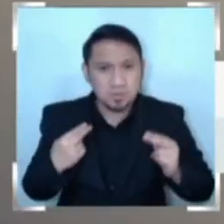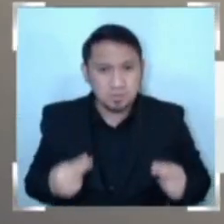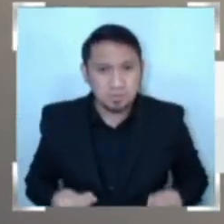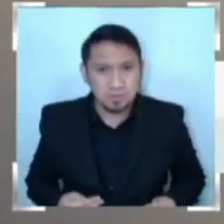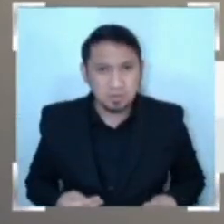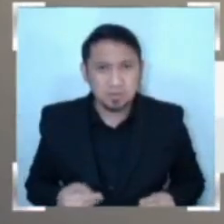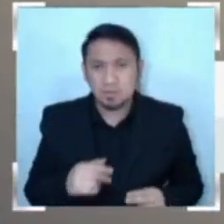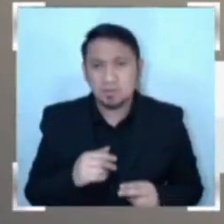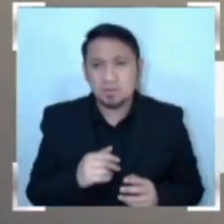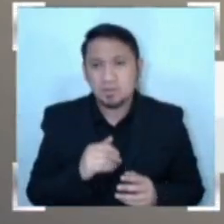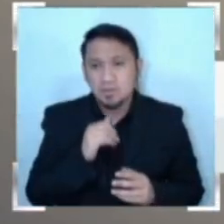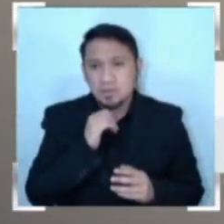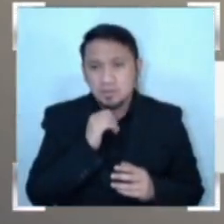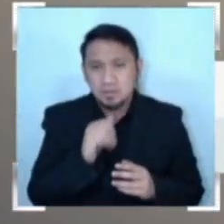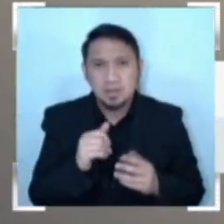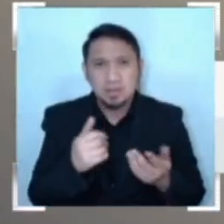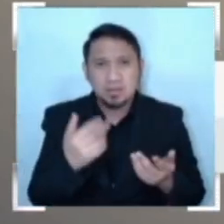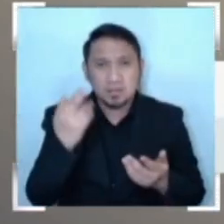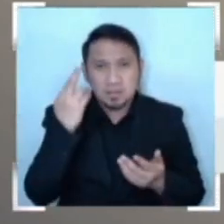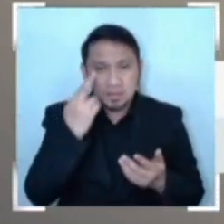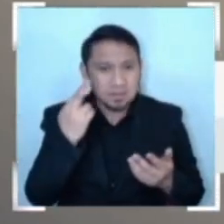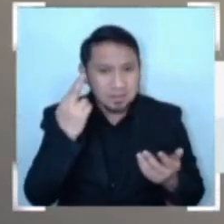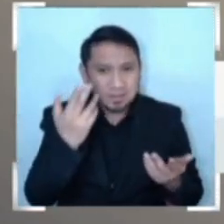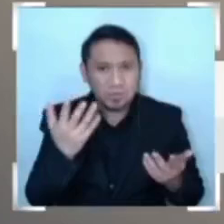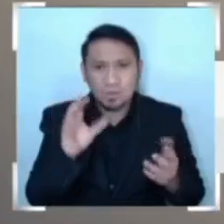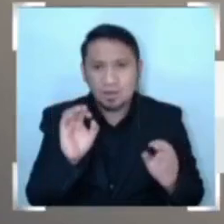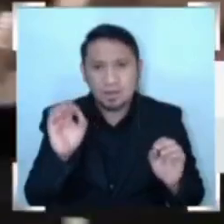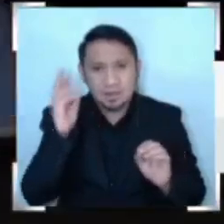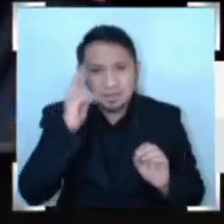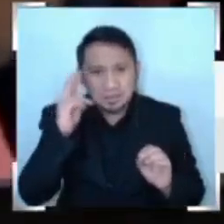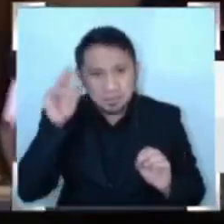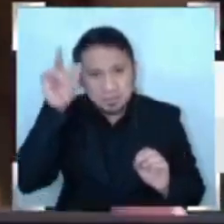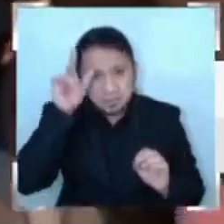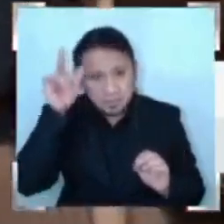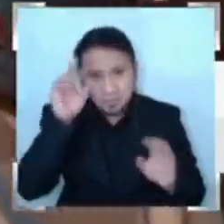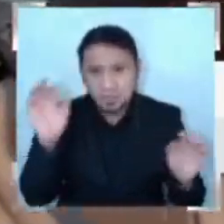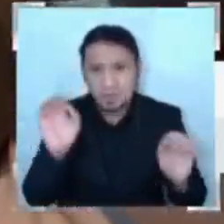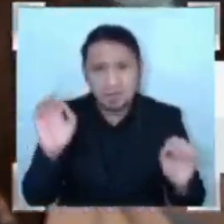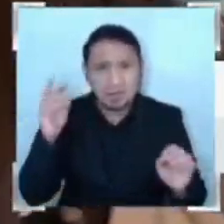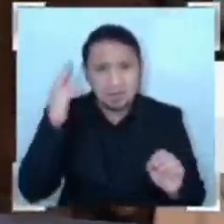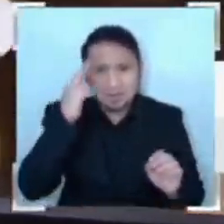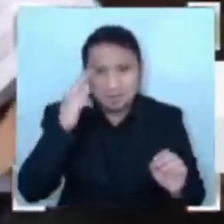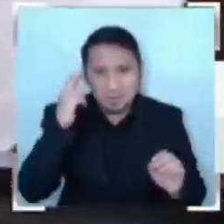Napaka-unpractical, napaka-irrational, illogical, at unreasonable.